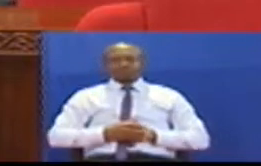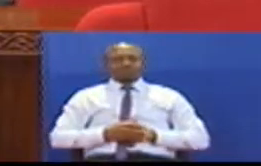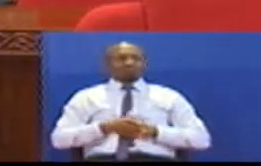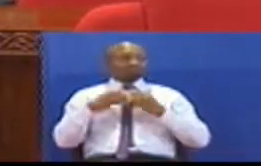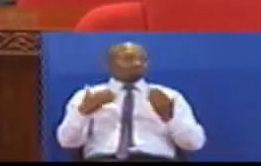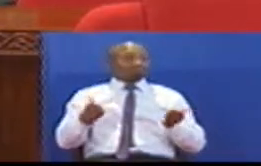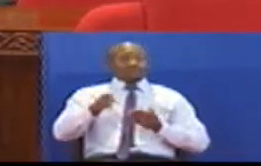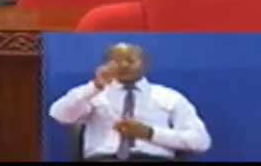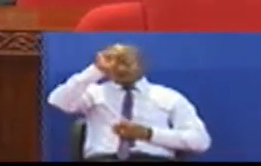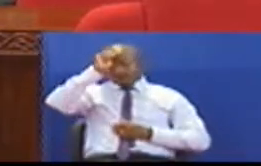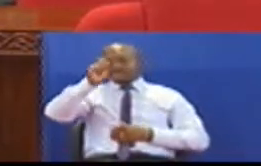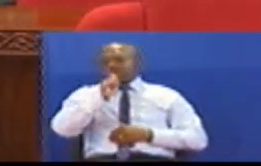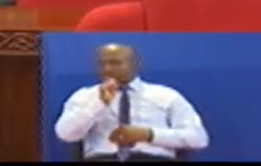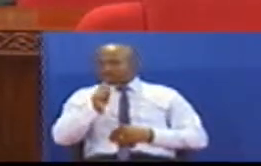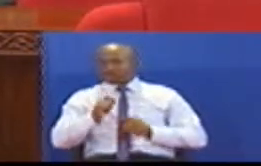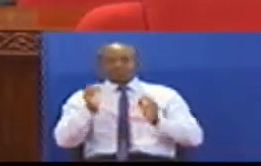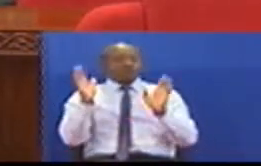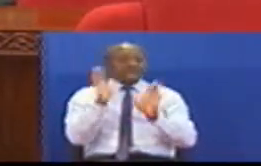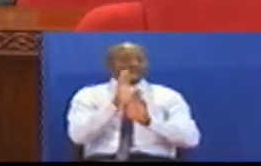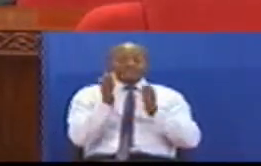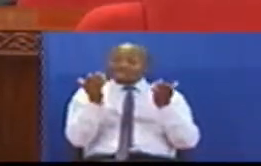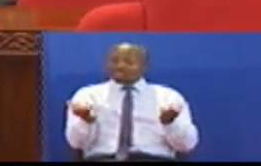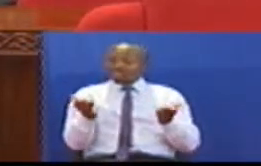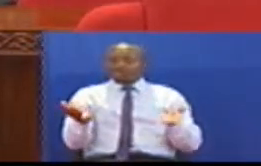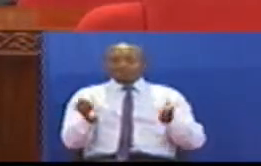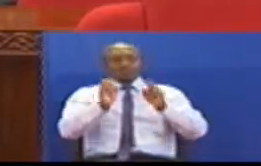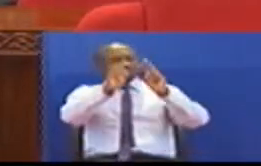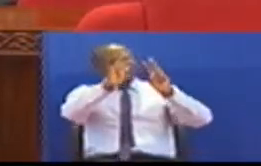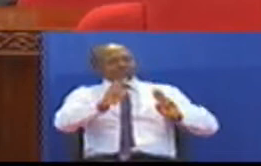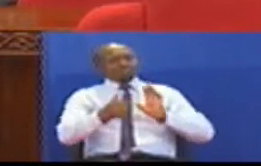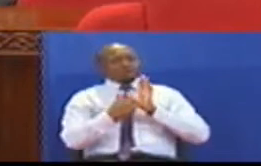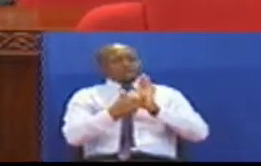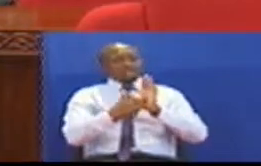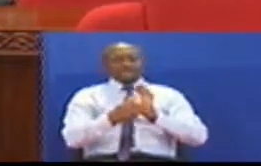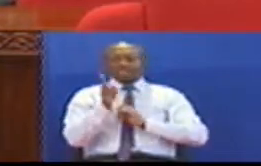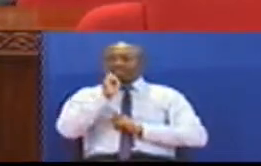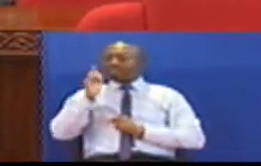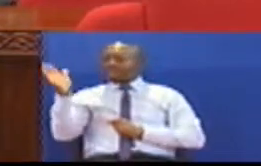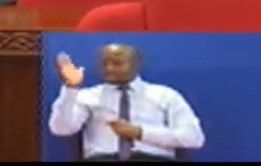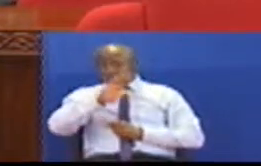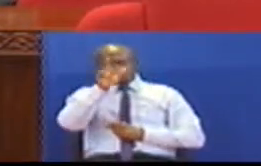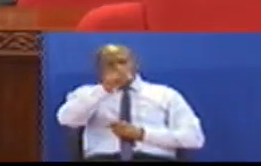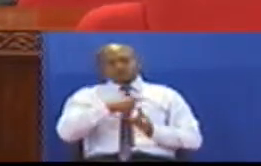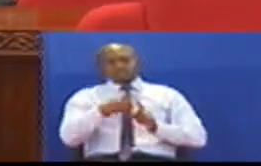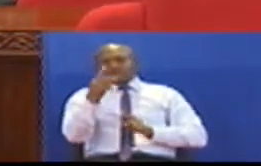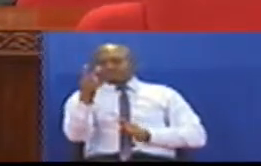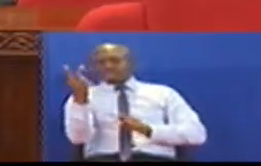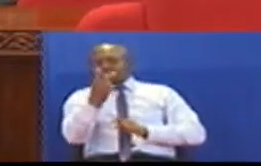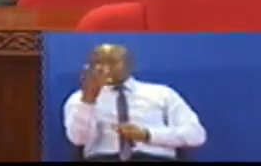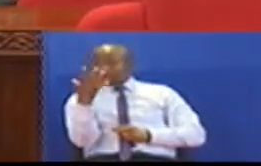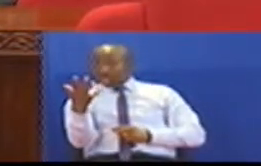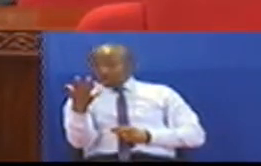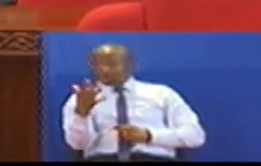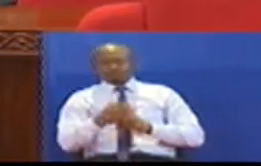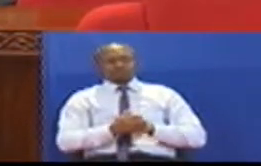Mheshimiwa Spika, hali ilivyo sasa, tafiti zinaonyesha kila siku takriban watu 225 huambukizwa VVU vya ukimwi